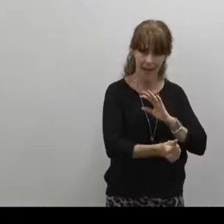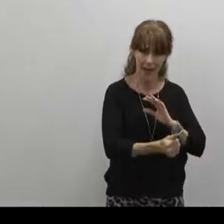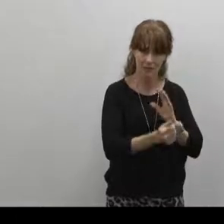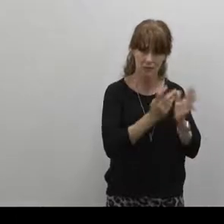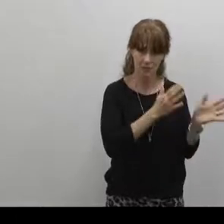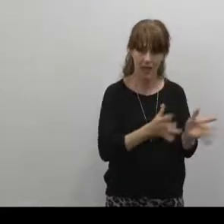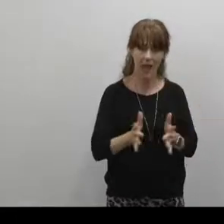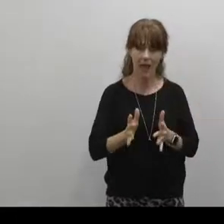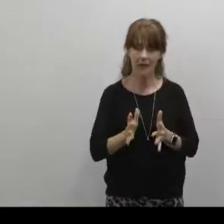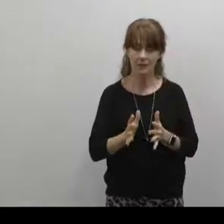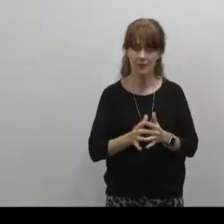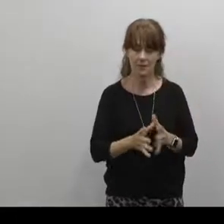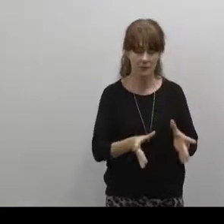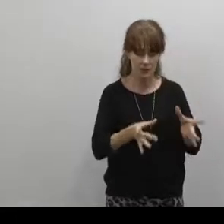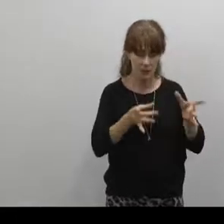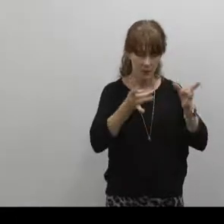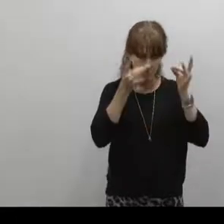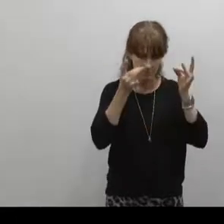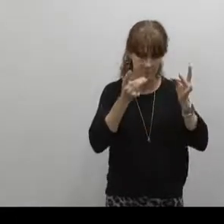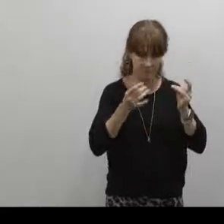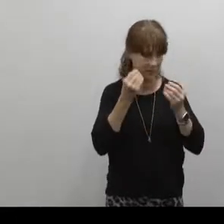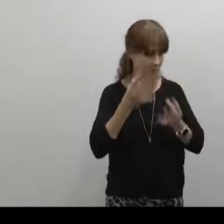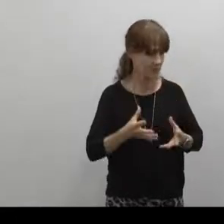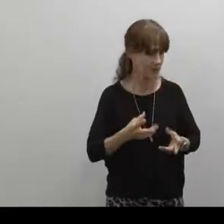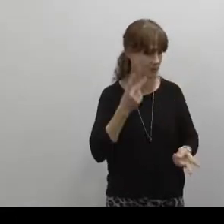riêng là lôi đại bắt đầu cho bàn